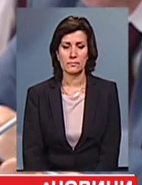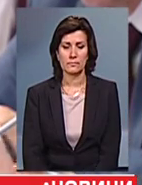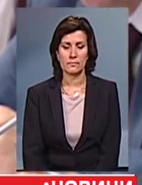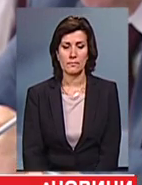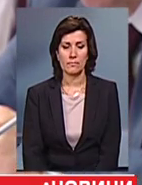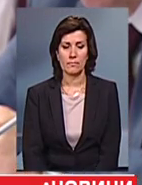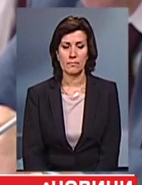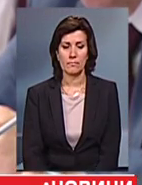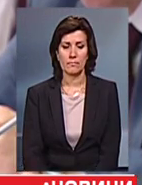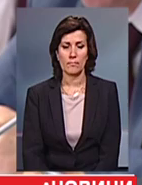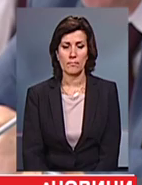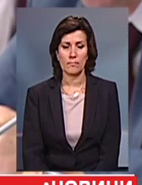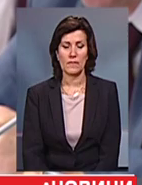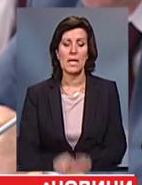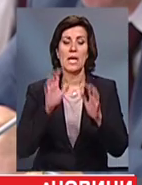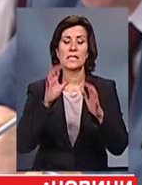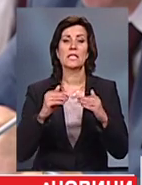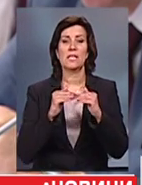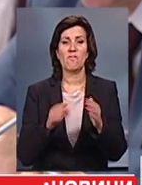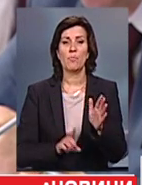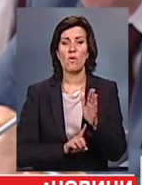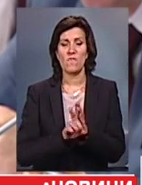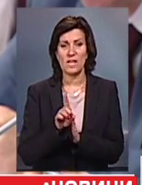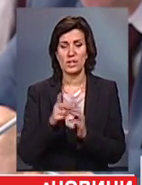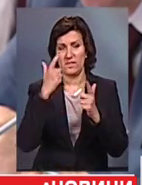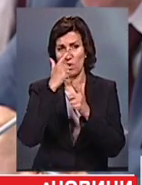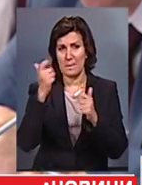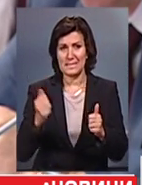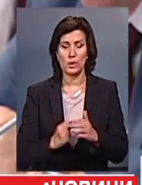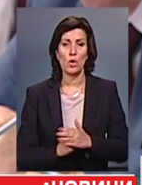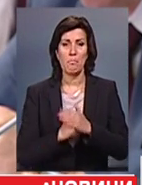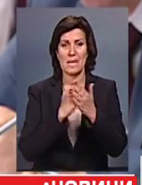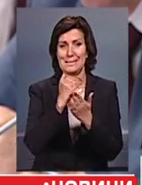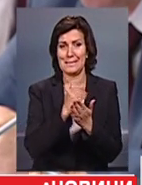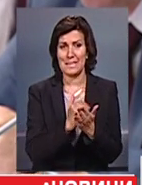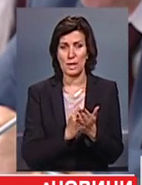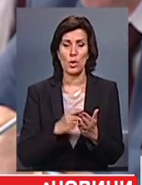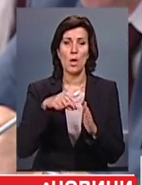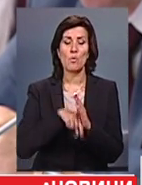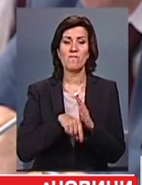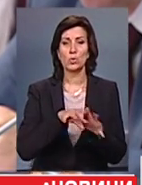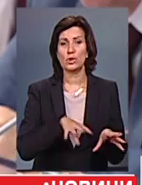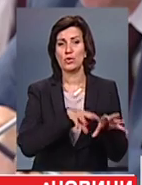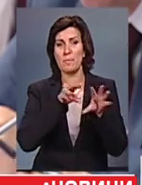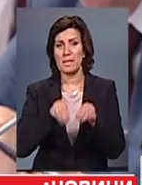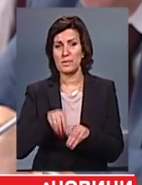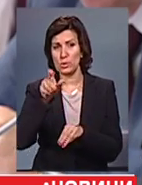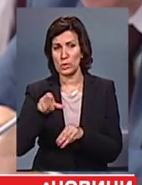що до кінця... Врегулювати на законодавчому рівні впровадження єдиної інформаційної бази даних про внутрішньо переміщених